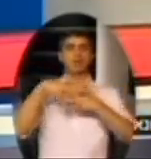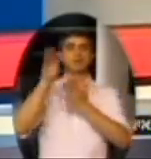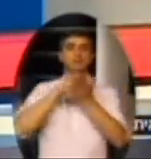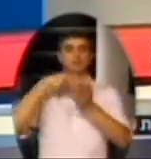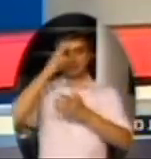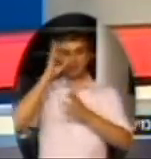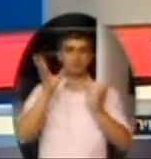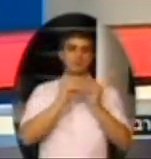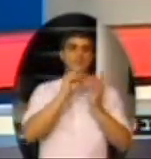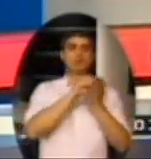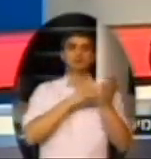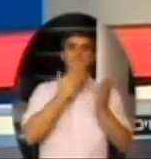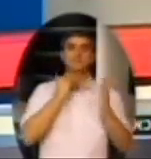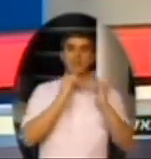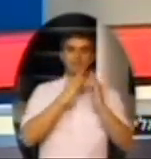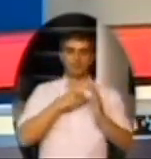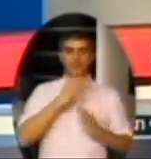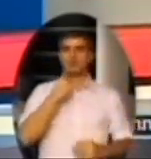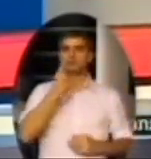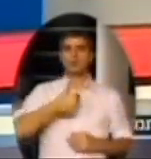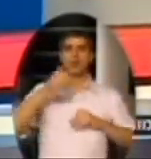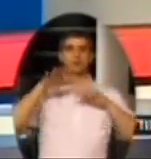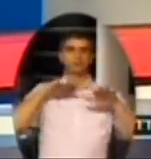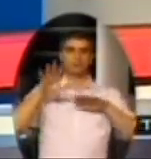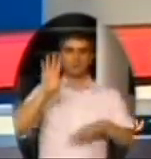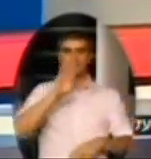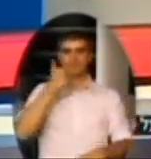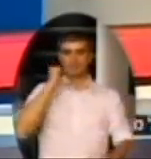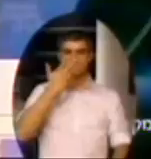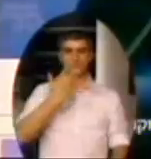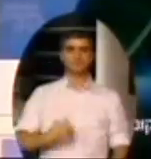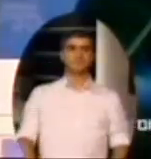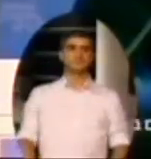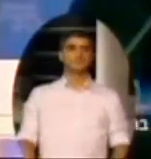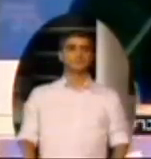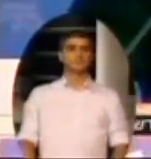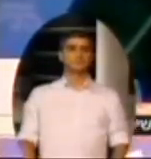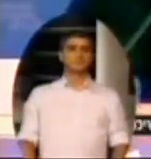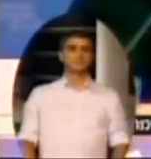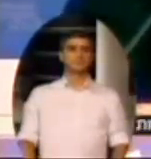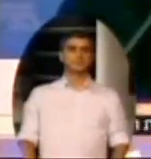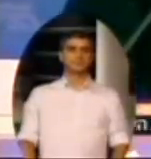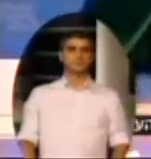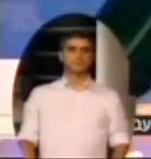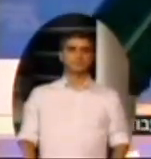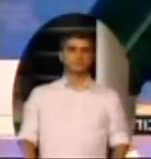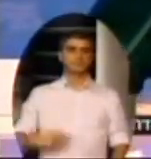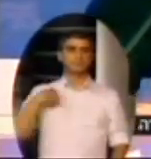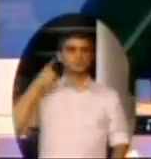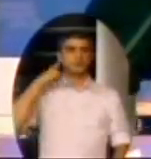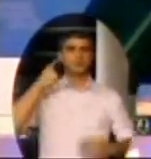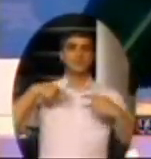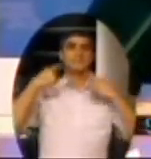הליכוד עם ישראל ביתנו הנה הדברים שאמר ראש הממשלה אמש שמעתי